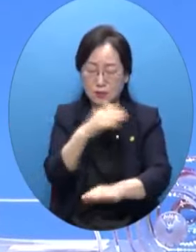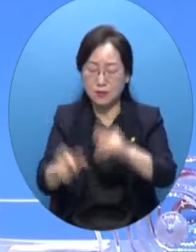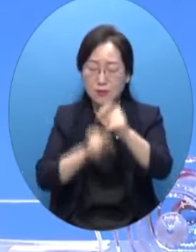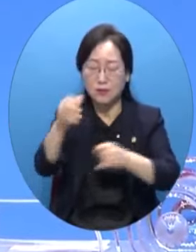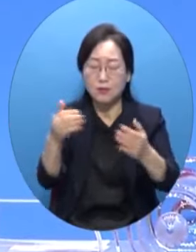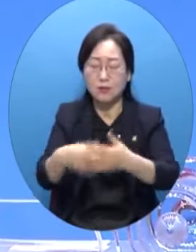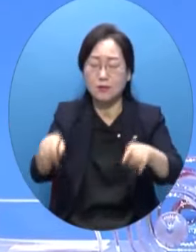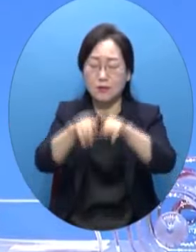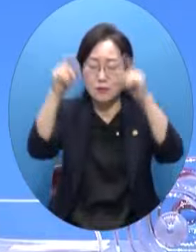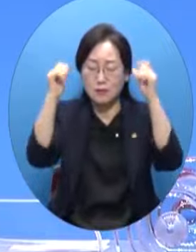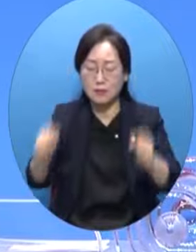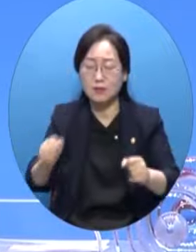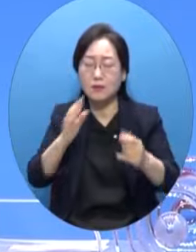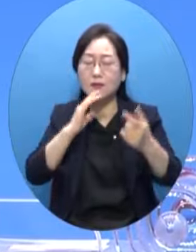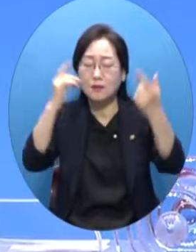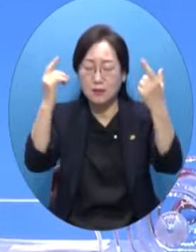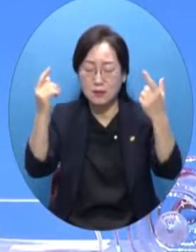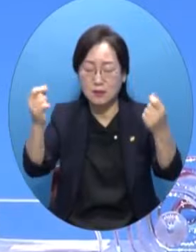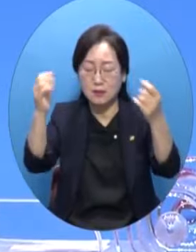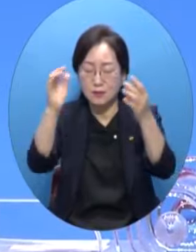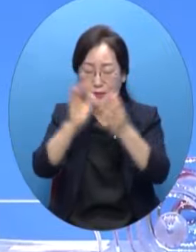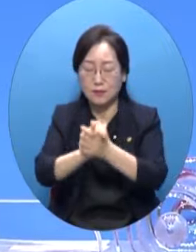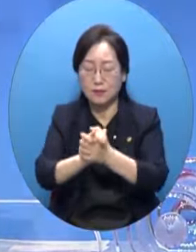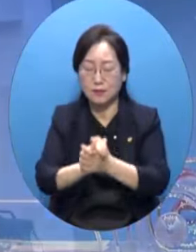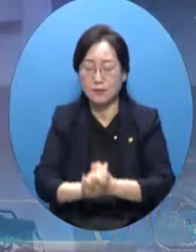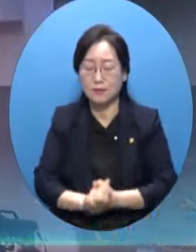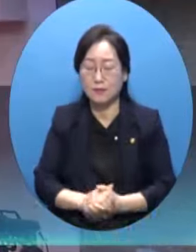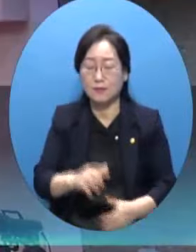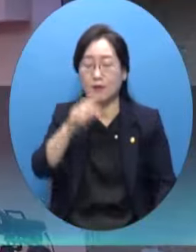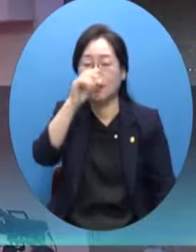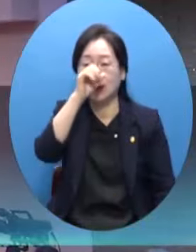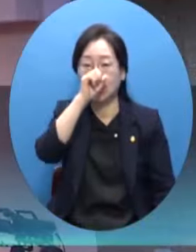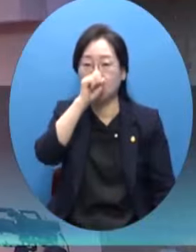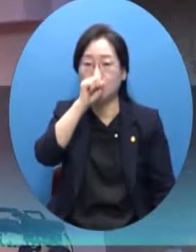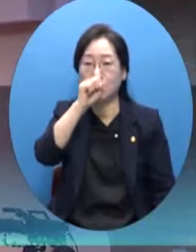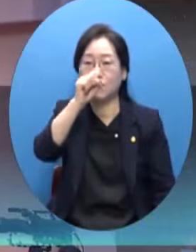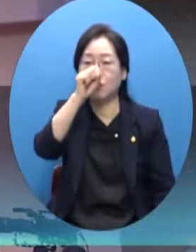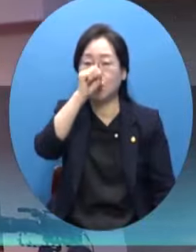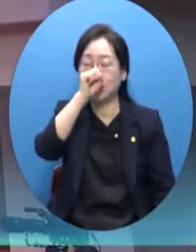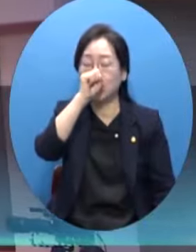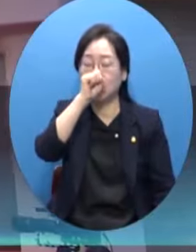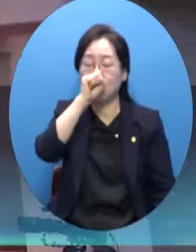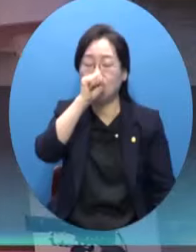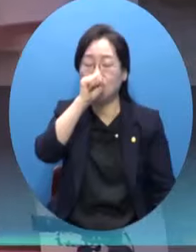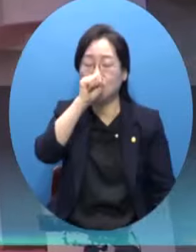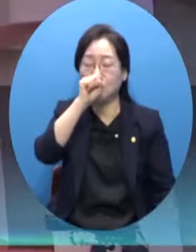영원토록 함께 있을지어다. 아멘.